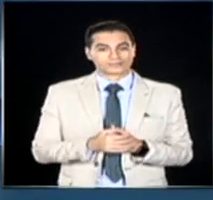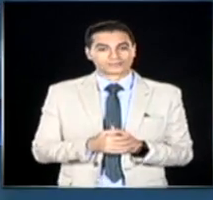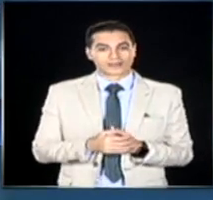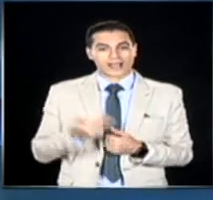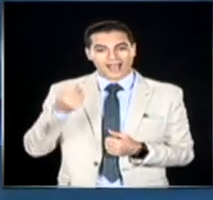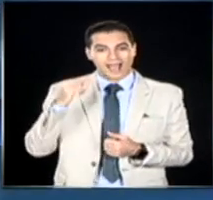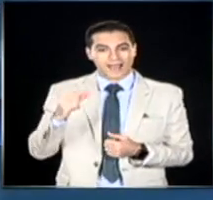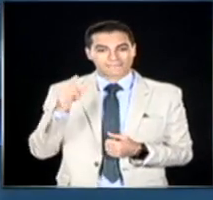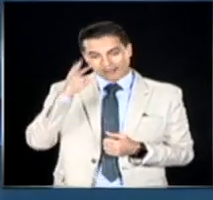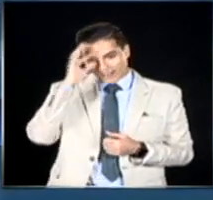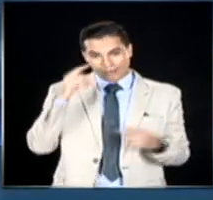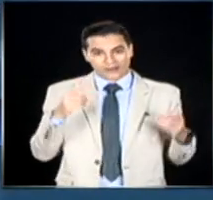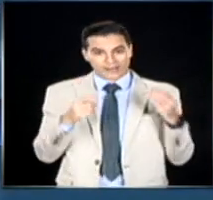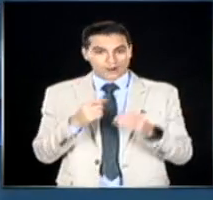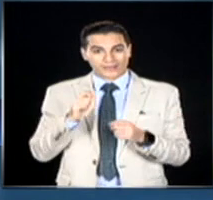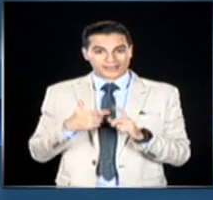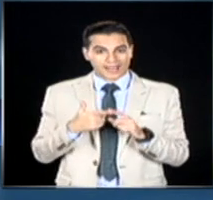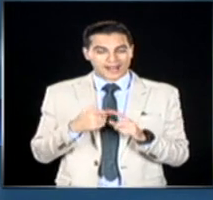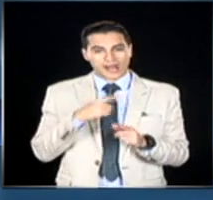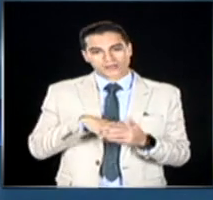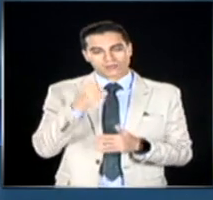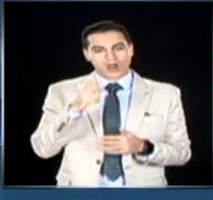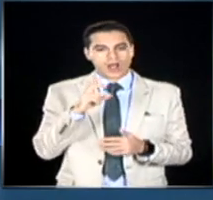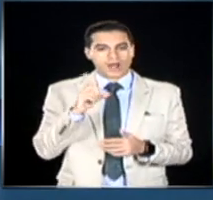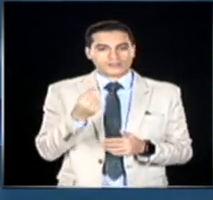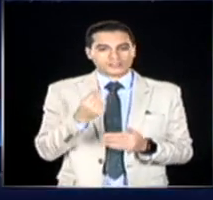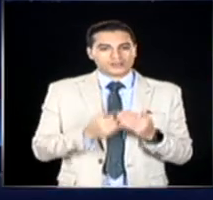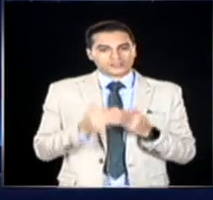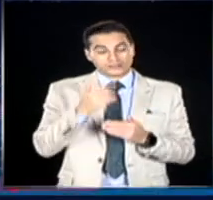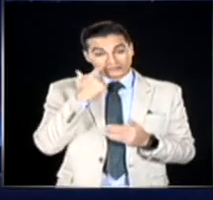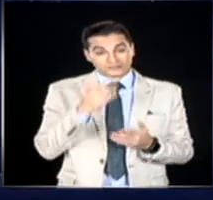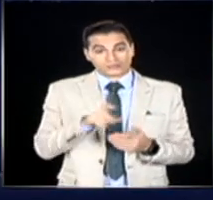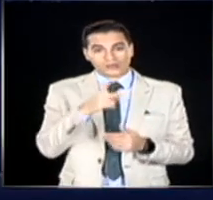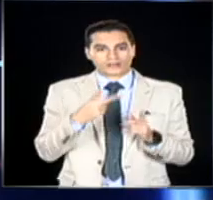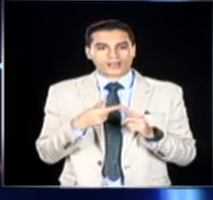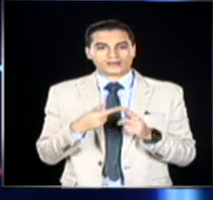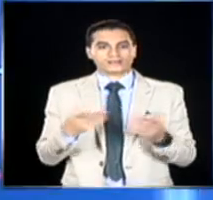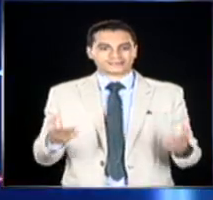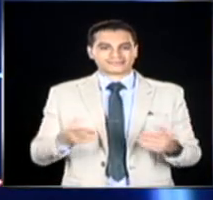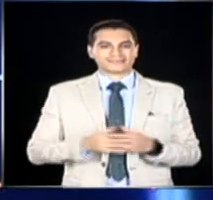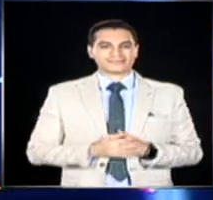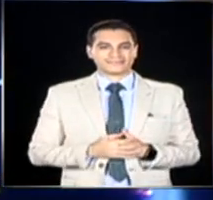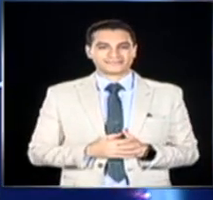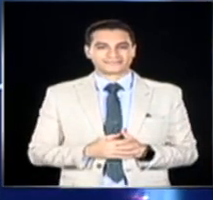يا احمد لو علي جاوب هيرجع ب 15 نقطة. السؤال الثاني،